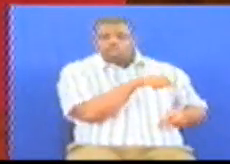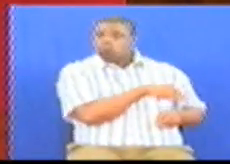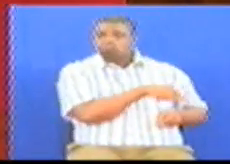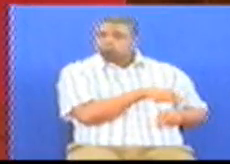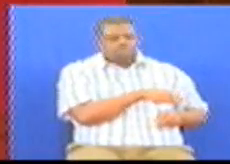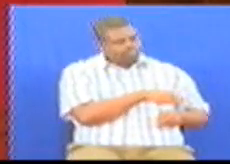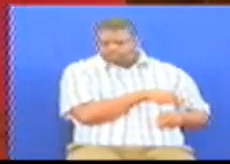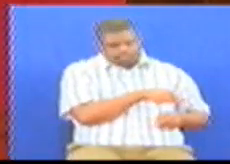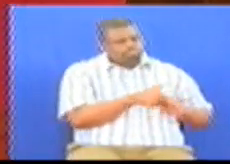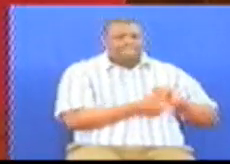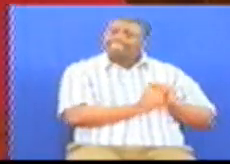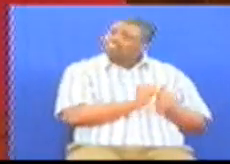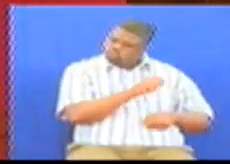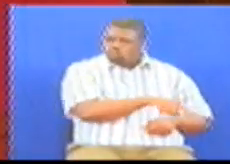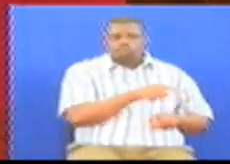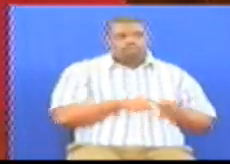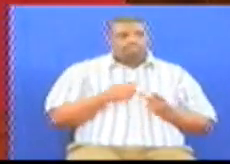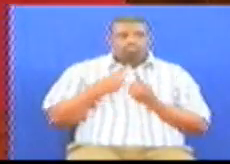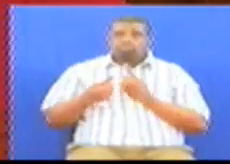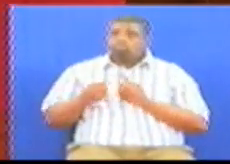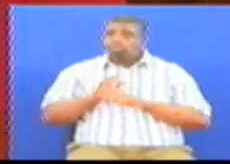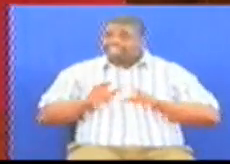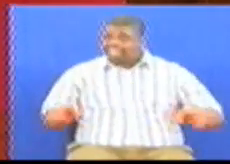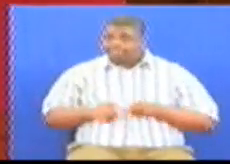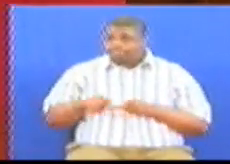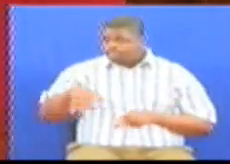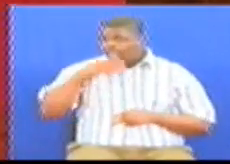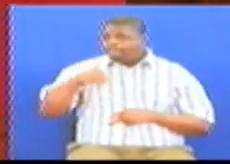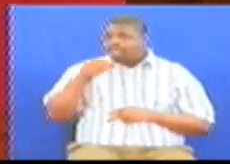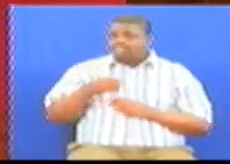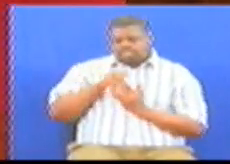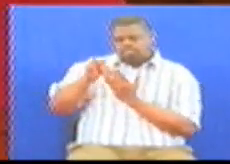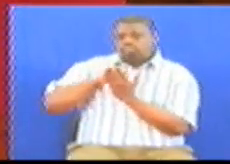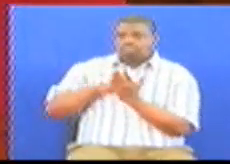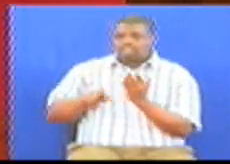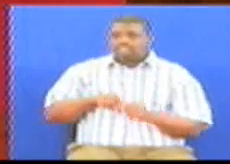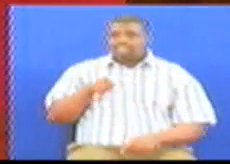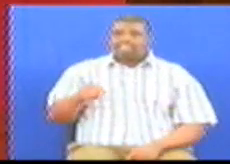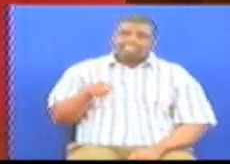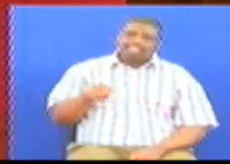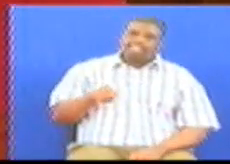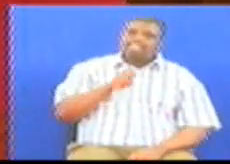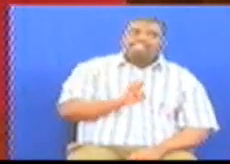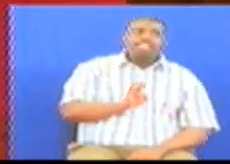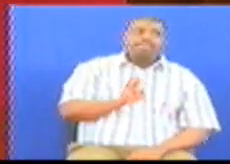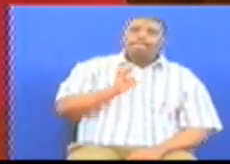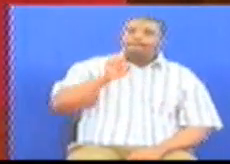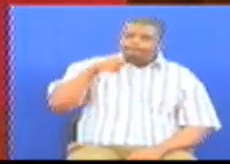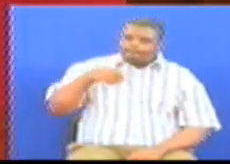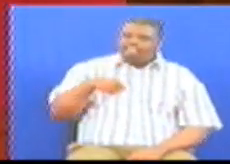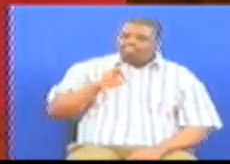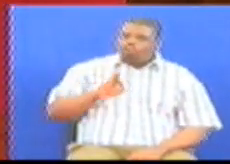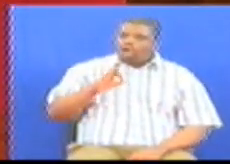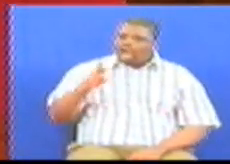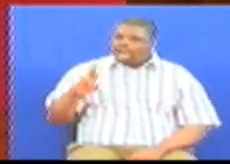matatizo. Alafu mheshimiwa tukizungumza habari, nimesoma mimi habari ya ipopara. Wamegawa kila halmashauri